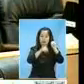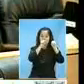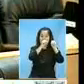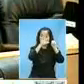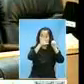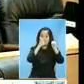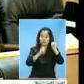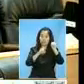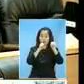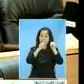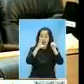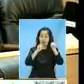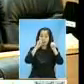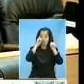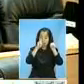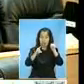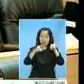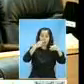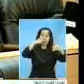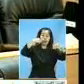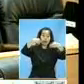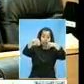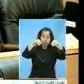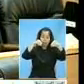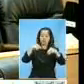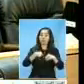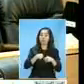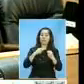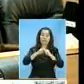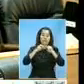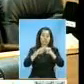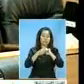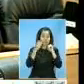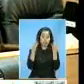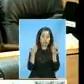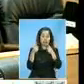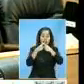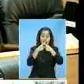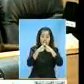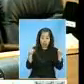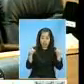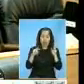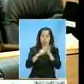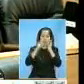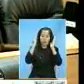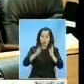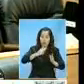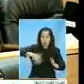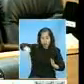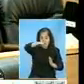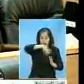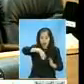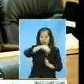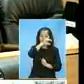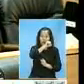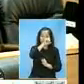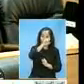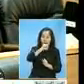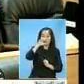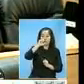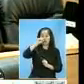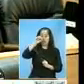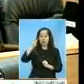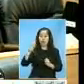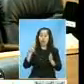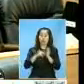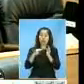และ151โดยอนุโลมอันนั้นผมไม่ขัดข้องแต่สิ่งหนึ่งก็คือบรรดาพวกเราบรรดาสมาชิกรัฐสภาเราหนีความรับผิด